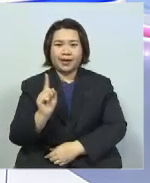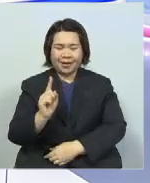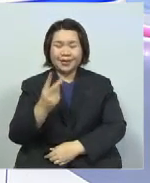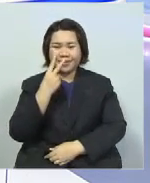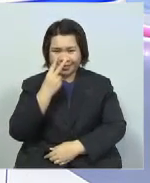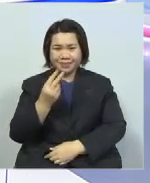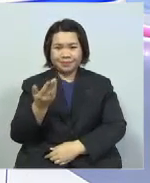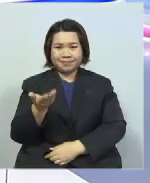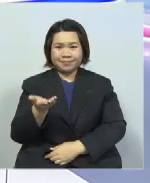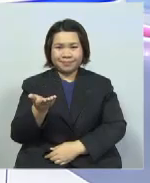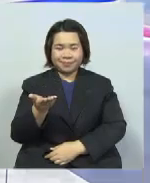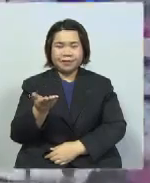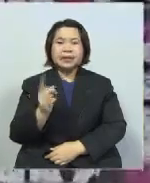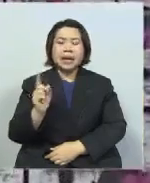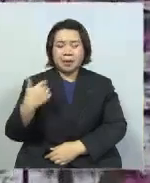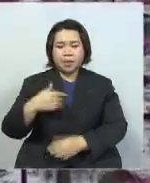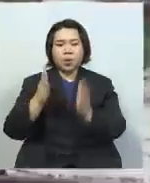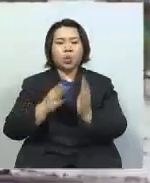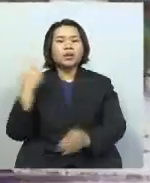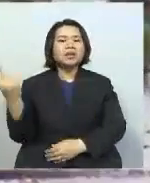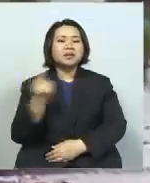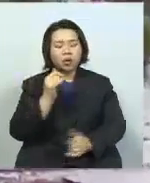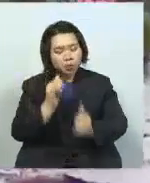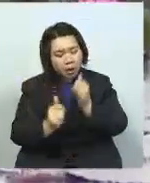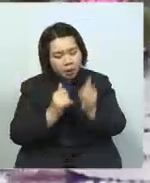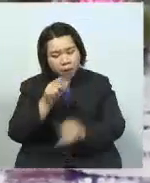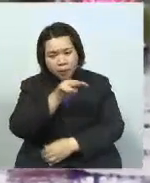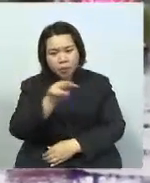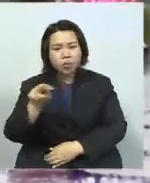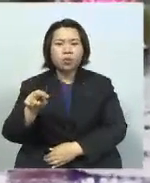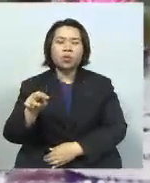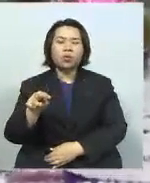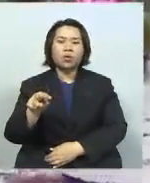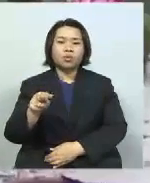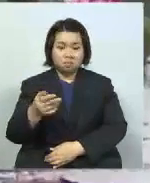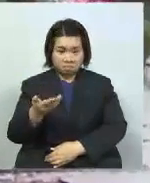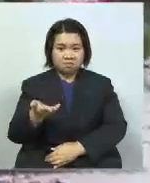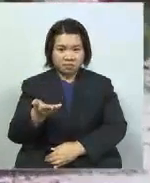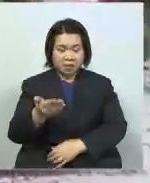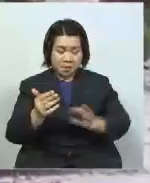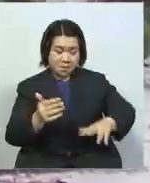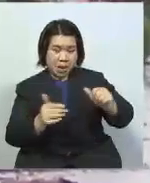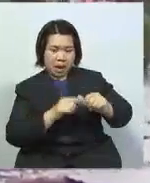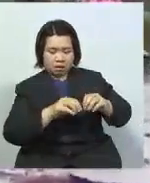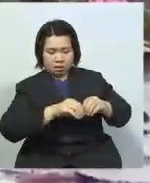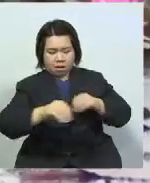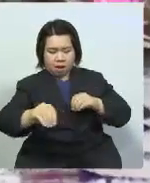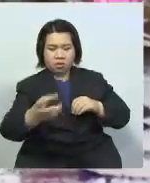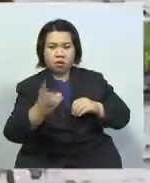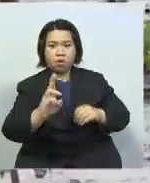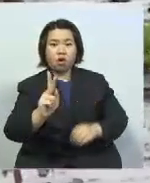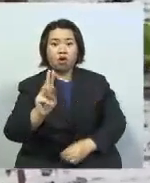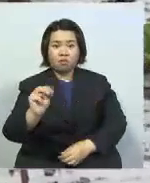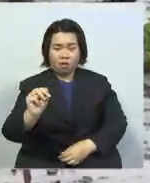ยากาศในช่วงนี้กันก่อนนะคะเพราะว่าก็ยังมีนักท่องเที่ยวเดินทางเข้าไปอย่างต่อเนื่องนี่ค่ะอยู่ห่างจากตัวเมืองหนองคายเพียงแค่